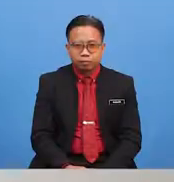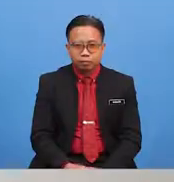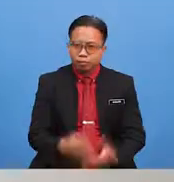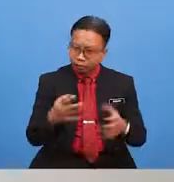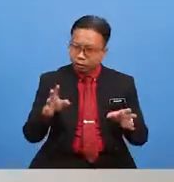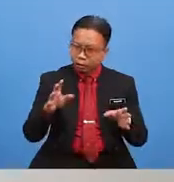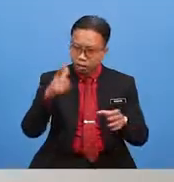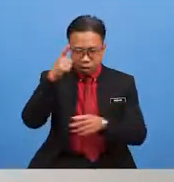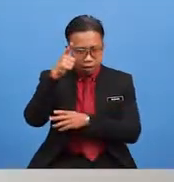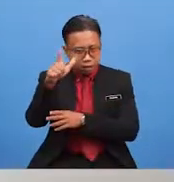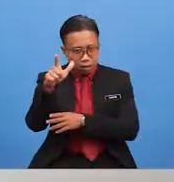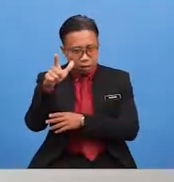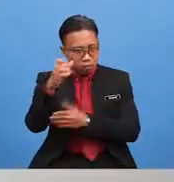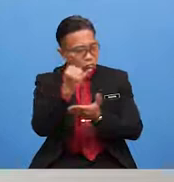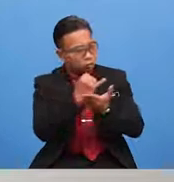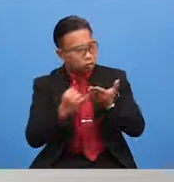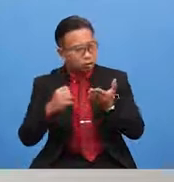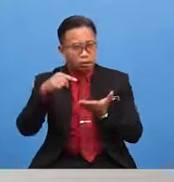Pernah lihat karya-karya ini?